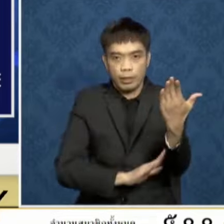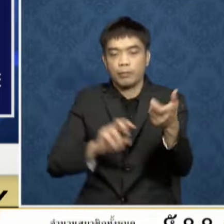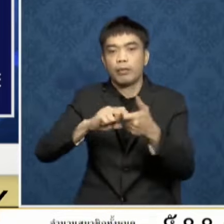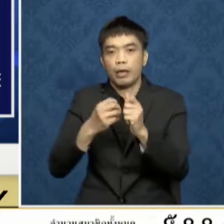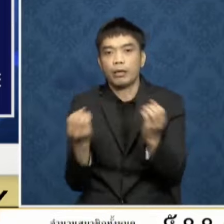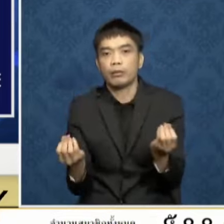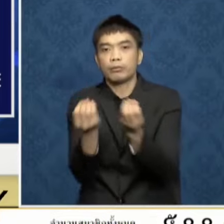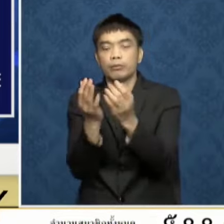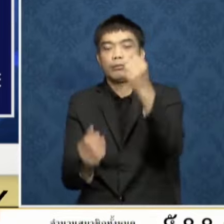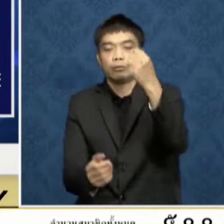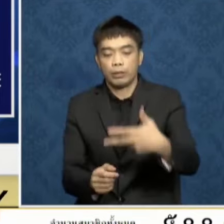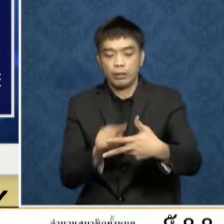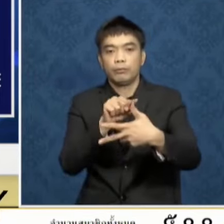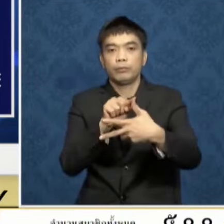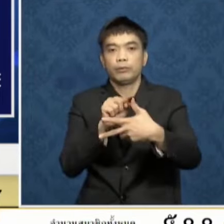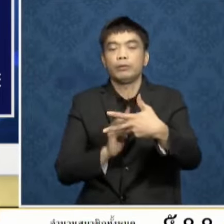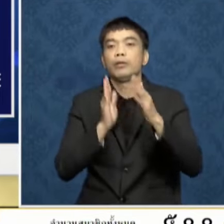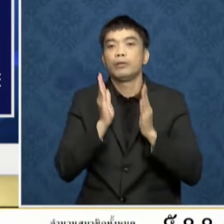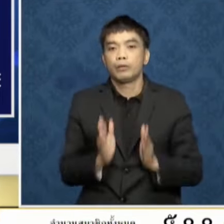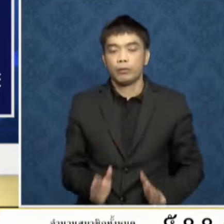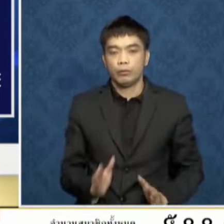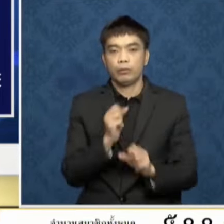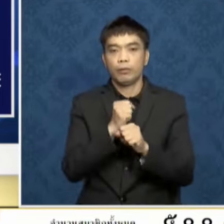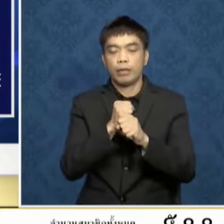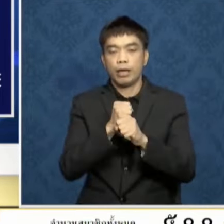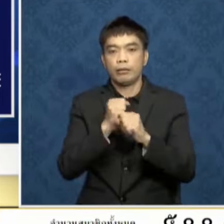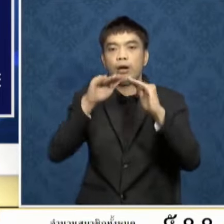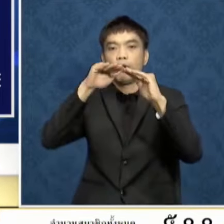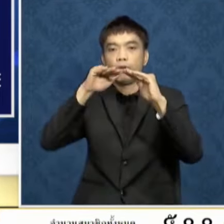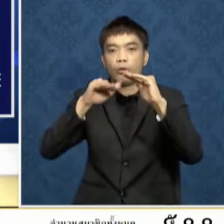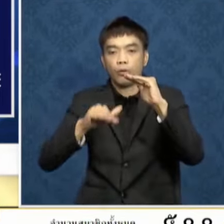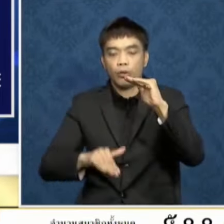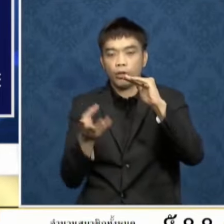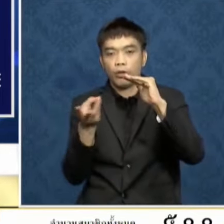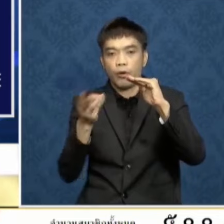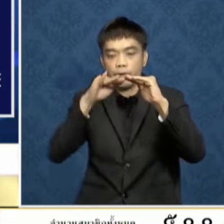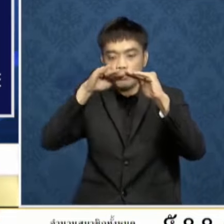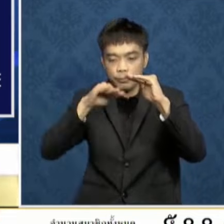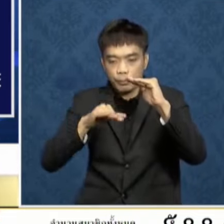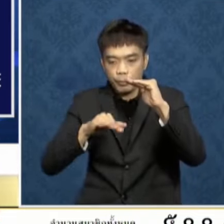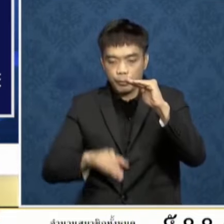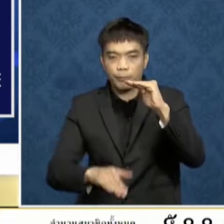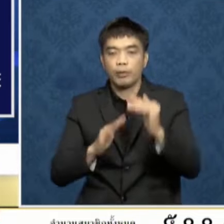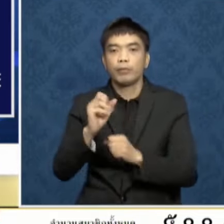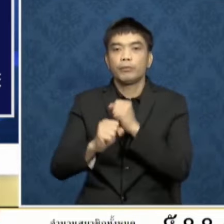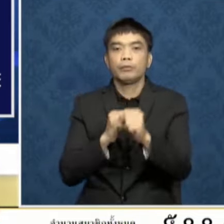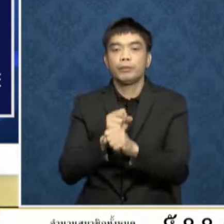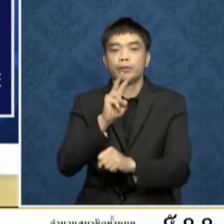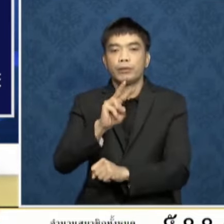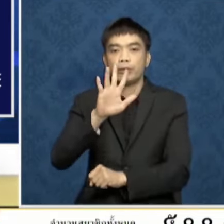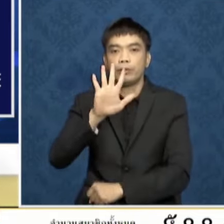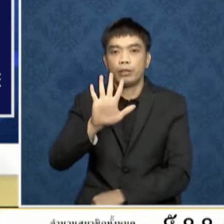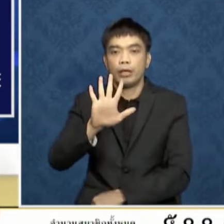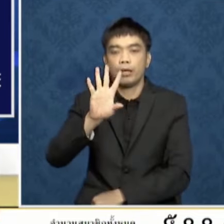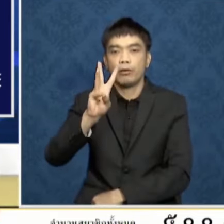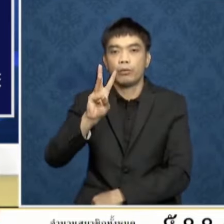ค่ะวิกฤตแรกคือจำนวนแรงงานกำลังลดลงอย่างรวดเร็วจากข้อมูลสถิติปีพ.ศ